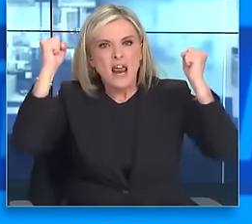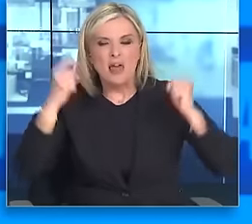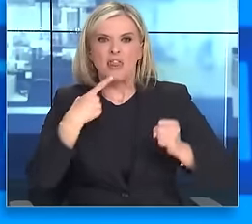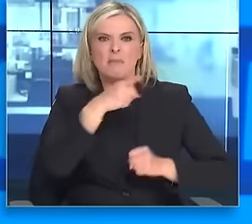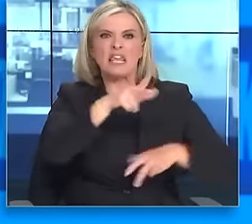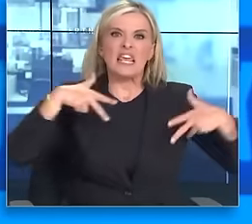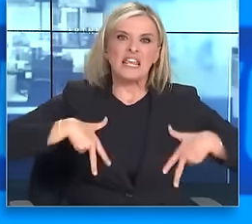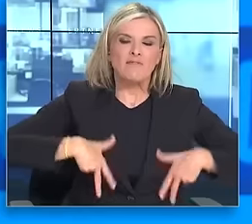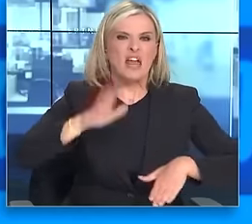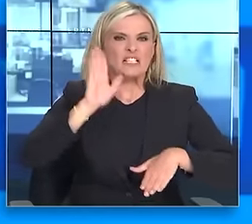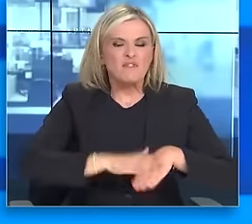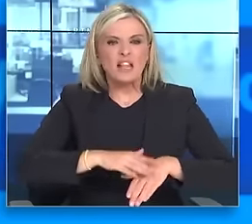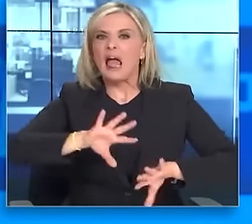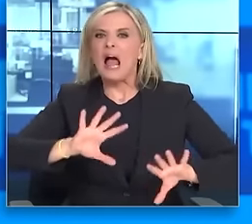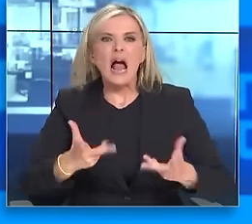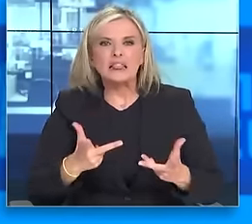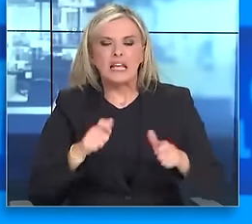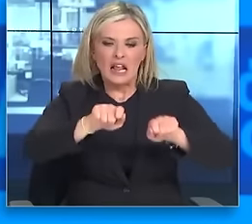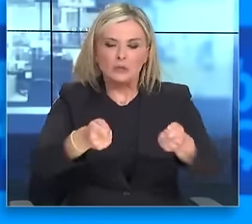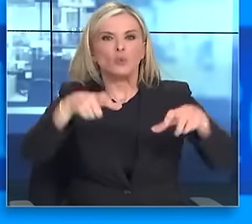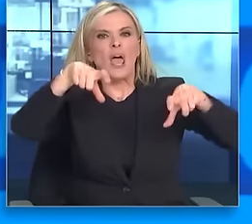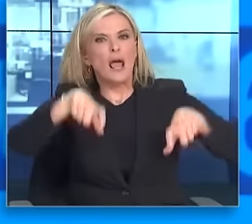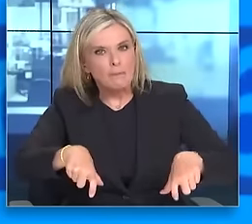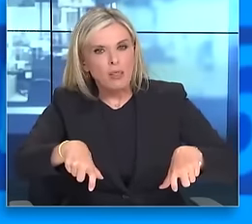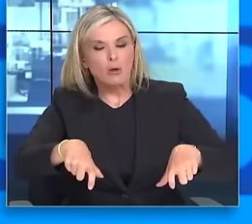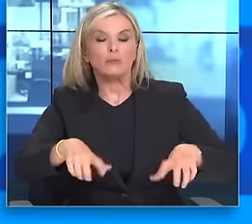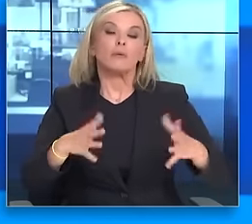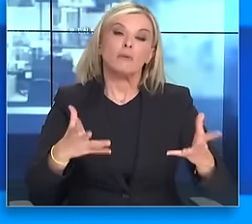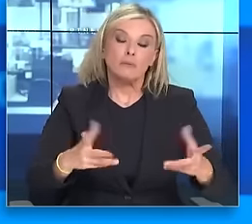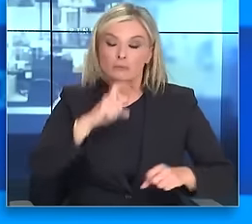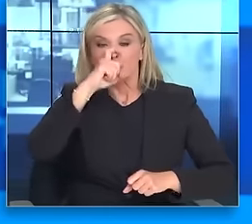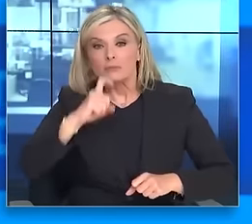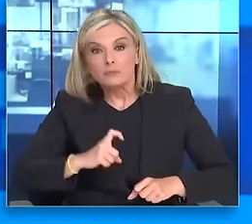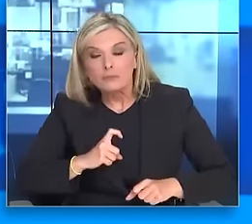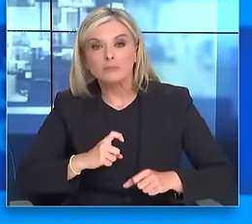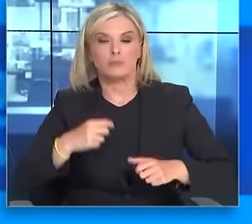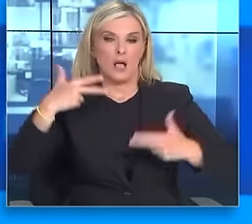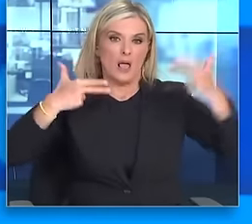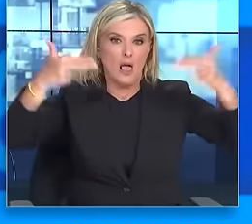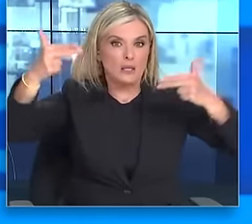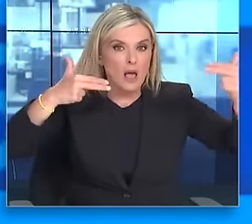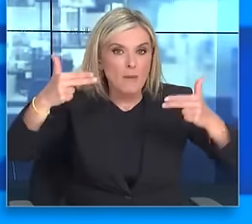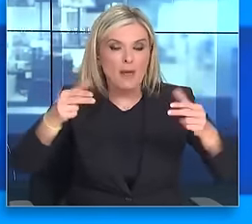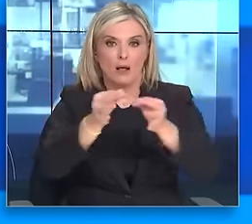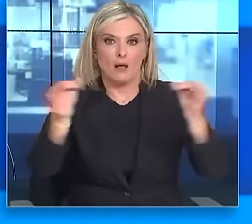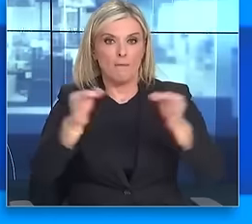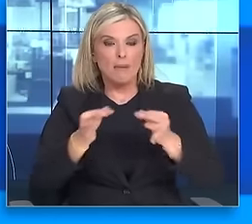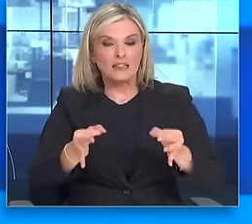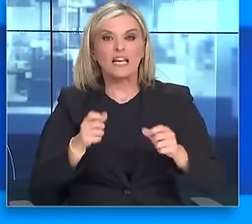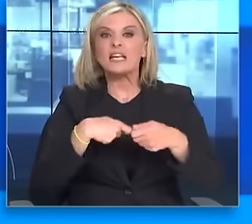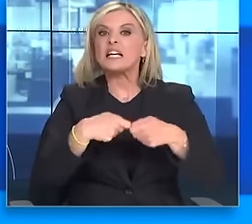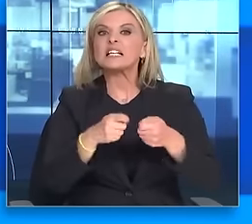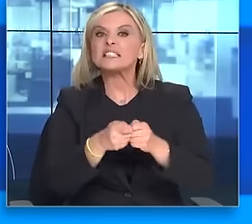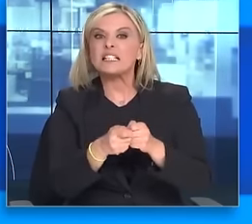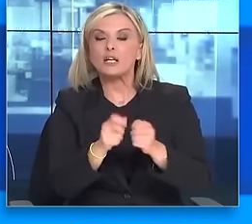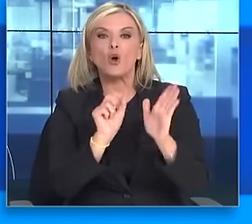που να κατασταθούν οι κάμερες και να λειτουργήσει καλύτερα το ψηφιακό εισιτήριο με απόλυτη ταυτοποίηση του κατόχου